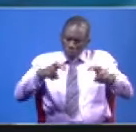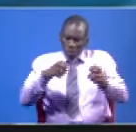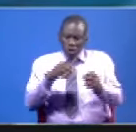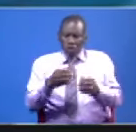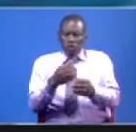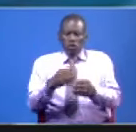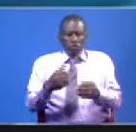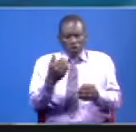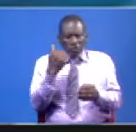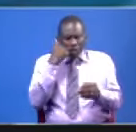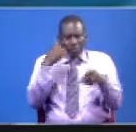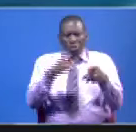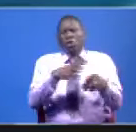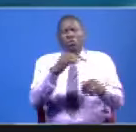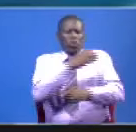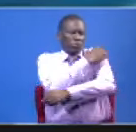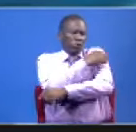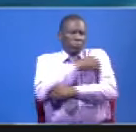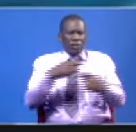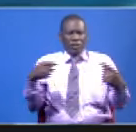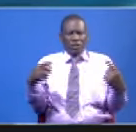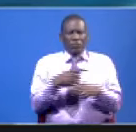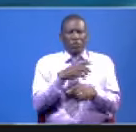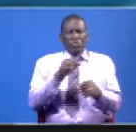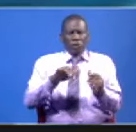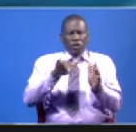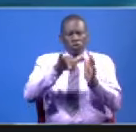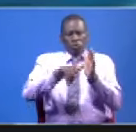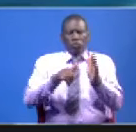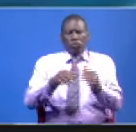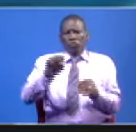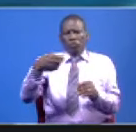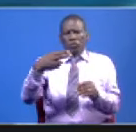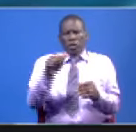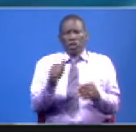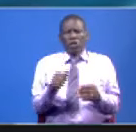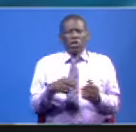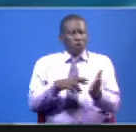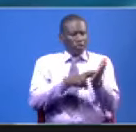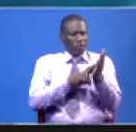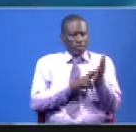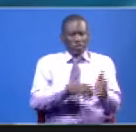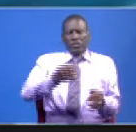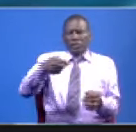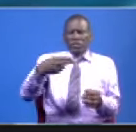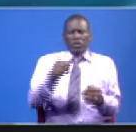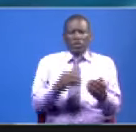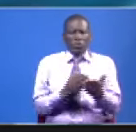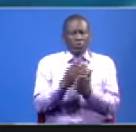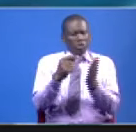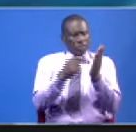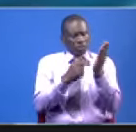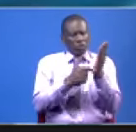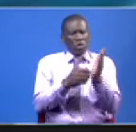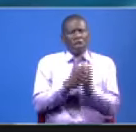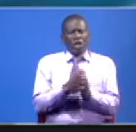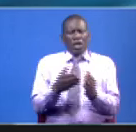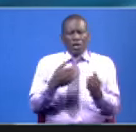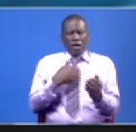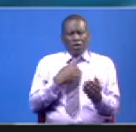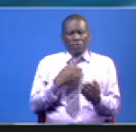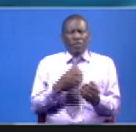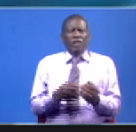hospitalini, changamoto na tovuti ya SHA kusajili hospitali kwa njia ya elektroniki na hata kupata usaidizi kupitia huduma